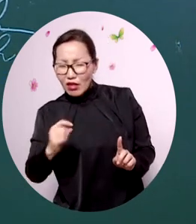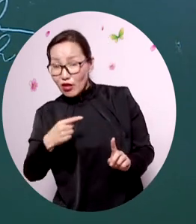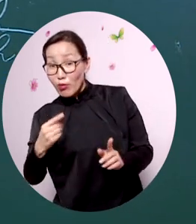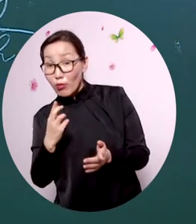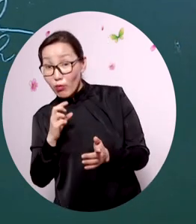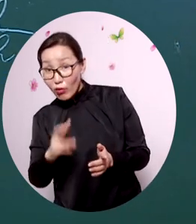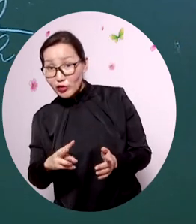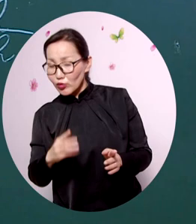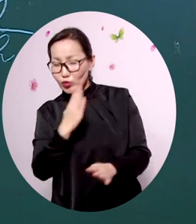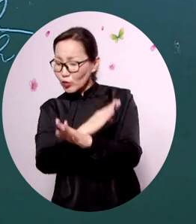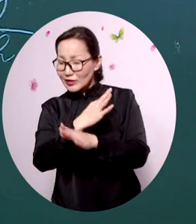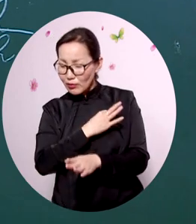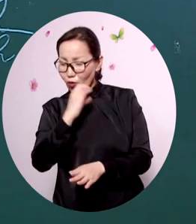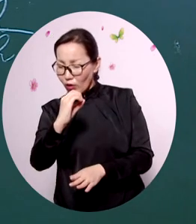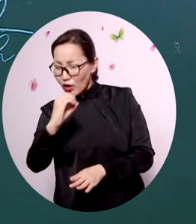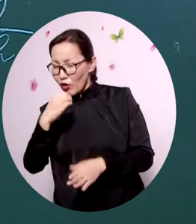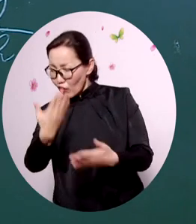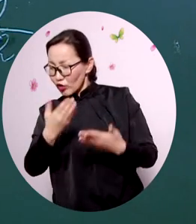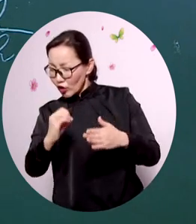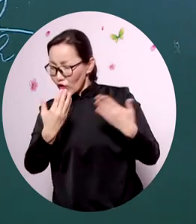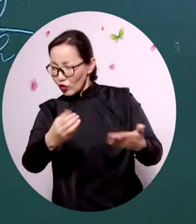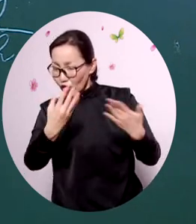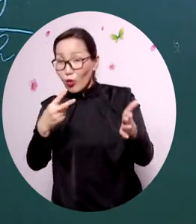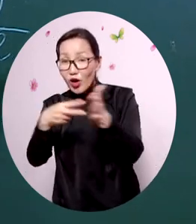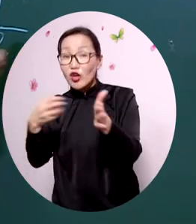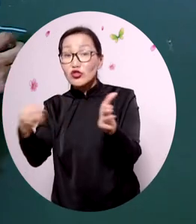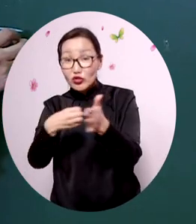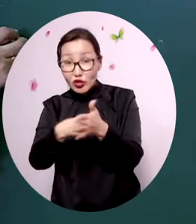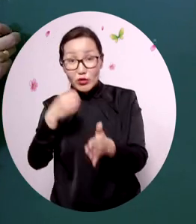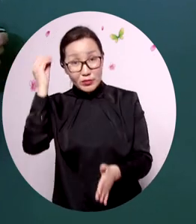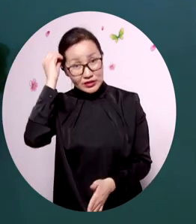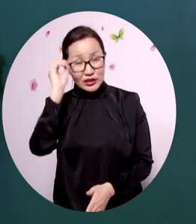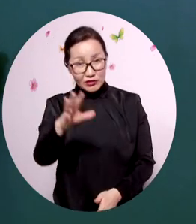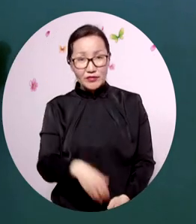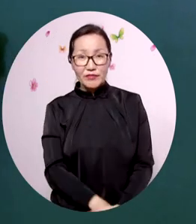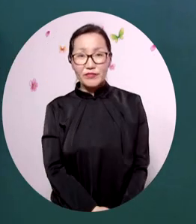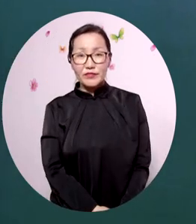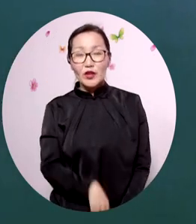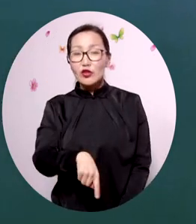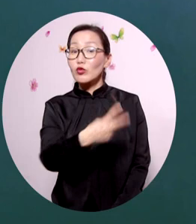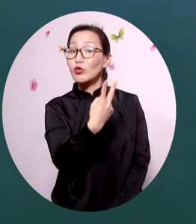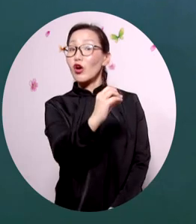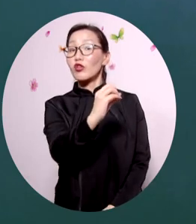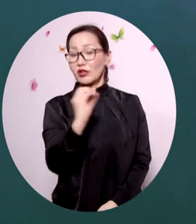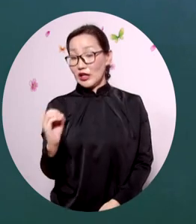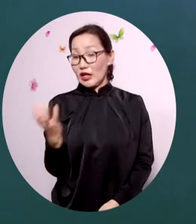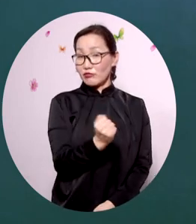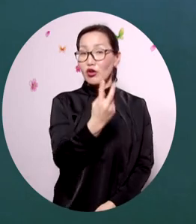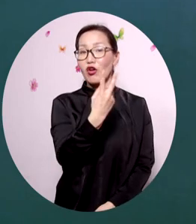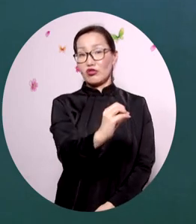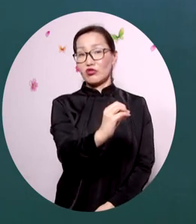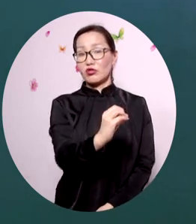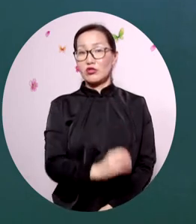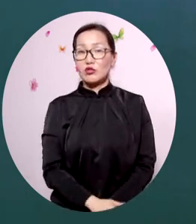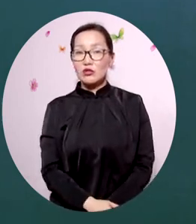юм бол энийг дуустал нь бид нар хуваах хэвээр. Тэгвэл эндээс тэг байгаа гэл араасаа тэгээд дуулах чинь. Тэгвэл 20 болчлоо. 20-ыг 4-т